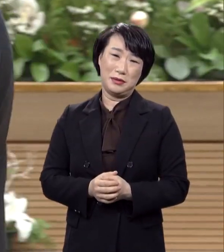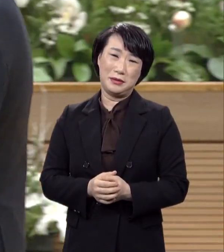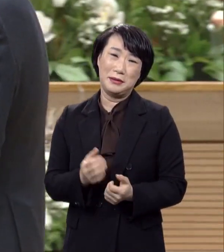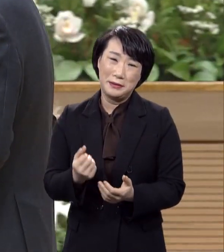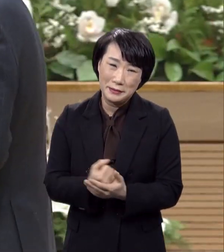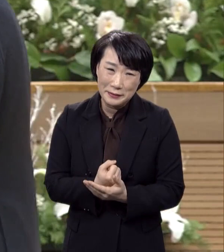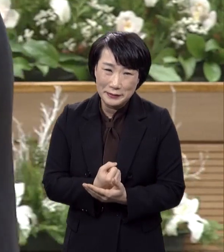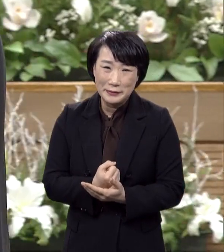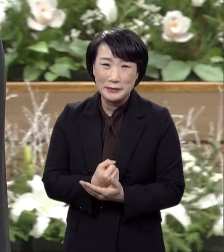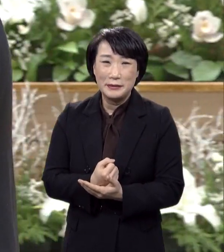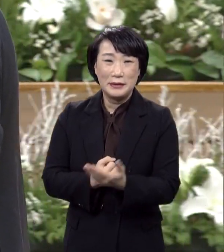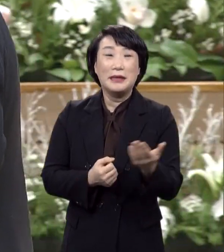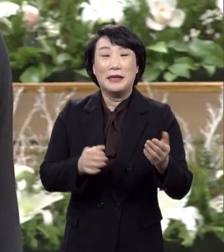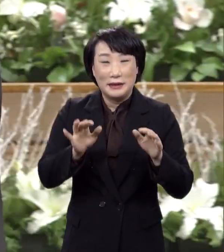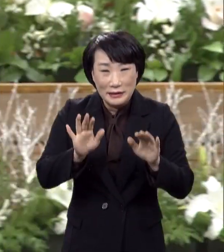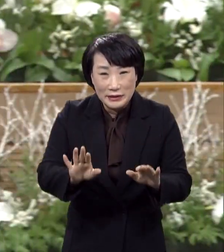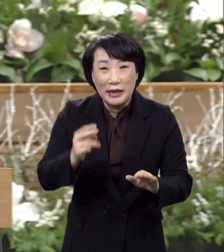않는가?